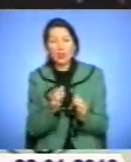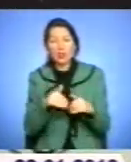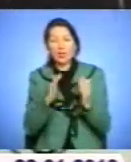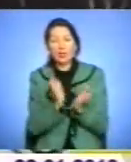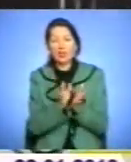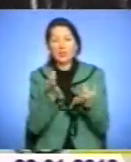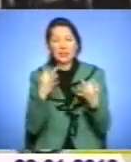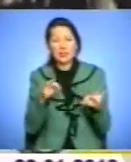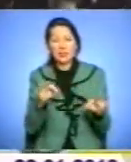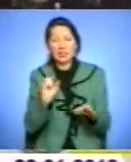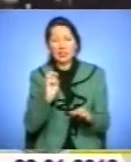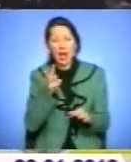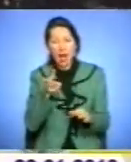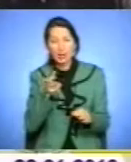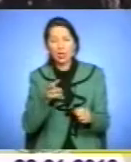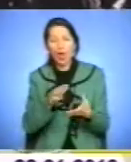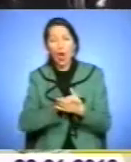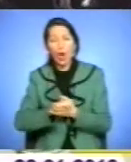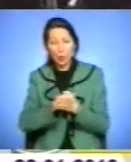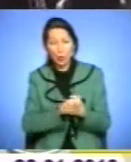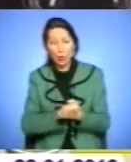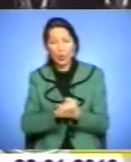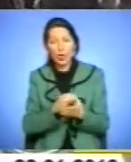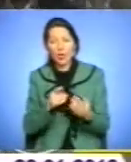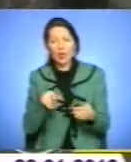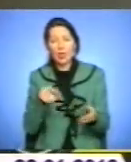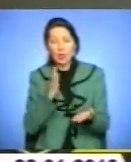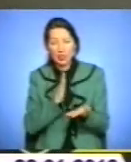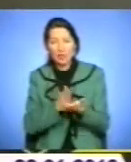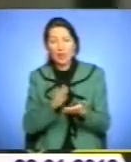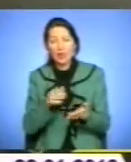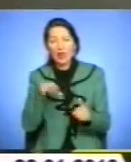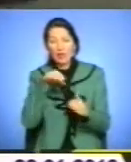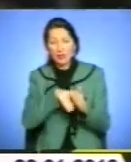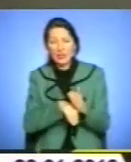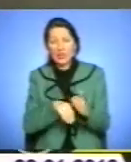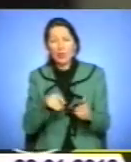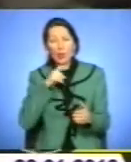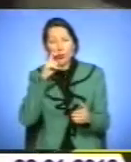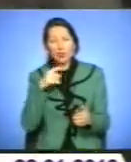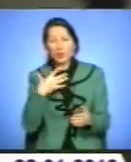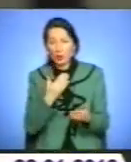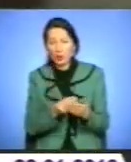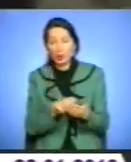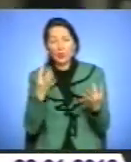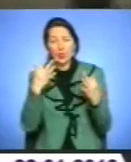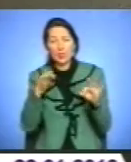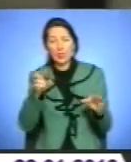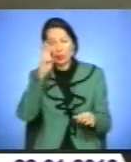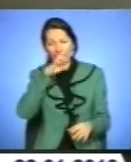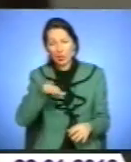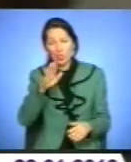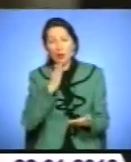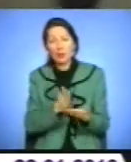акт злуки став реальним втіленням споконвічної мрії українців про свою незалежну соборну національну державу. Він став могутнім виявом